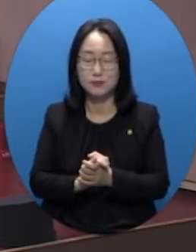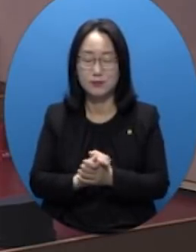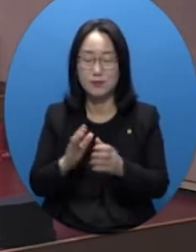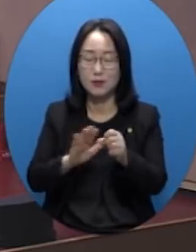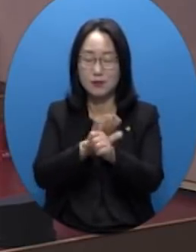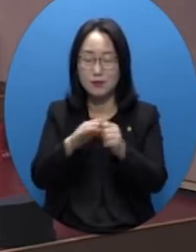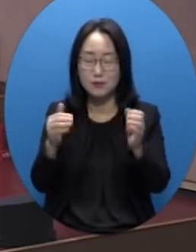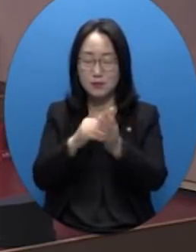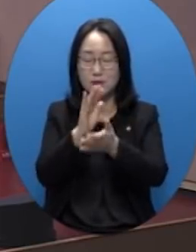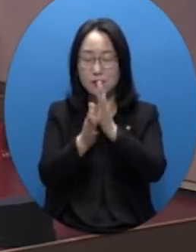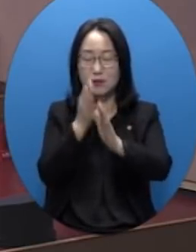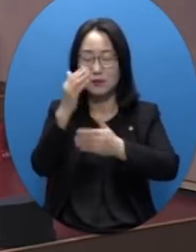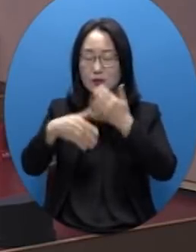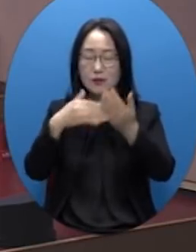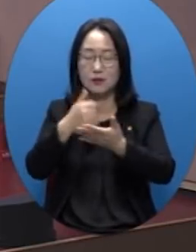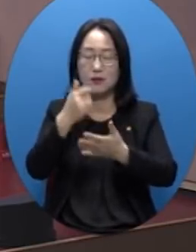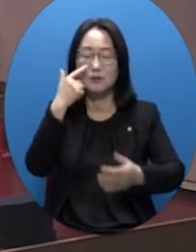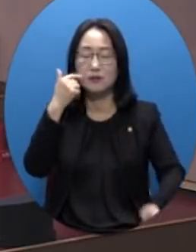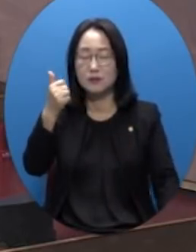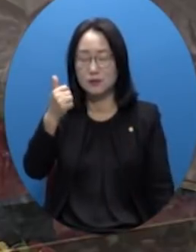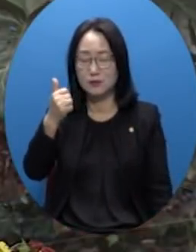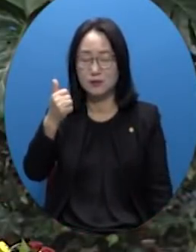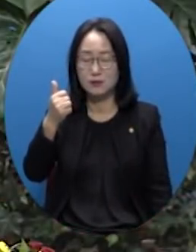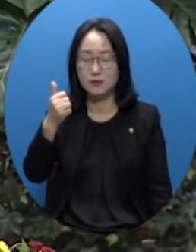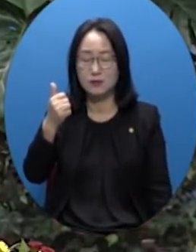사랑이 머리에서 나간 m 아버지